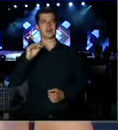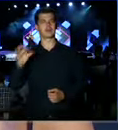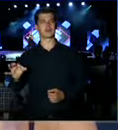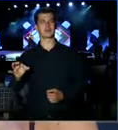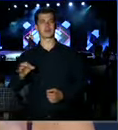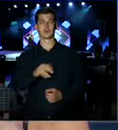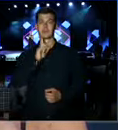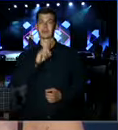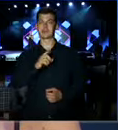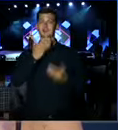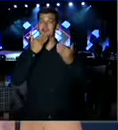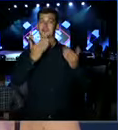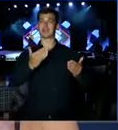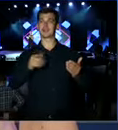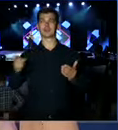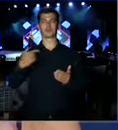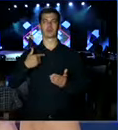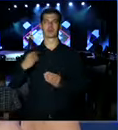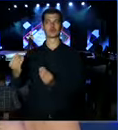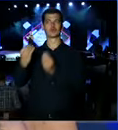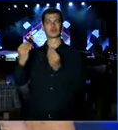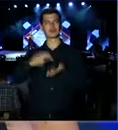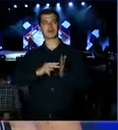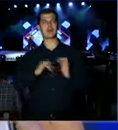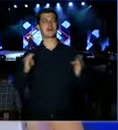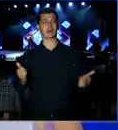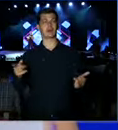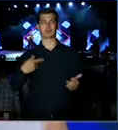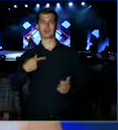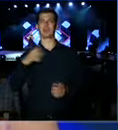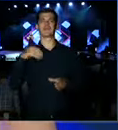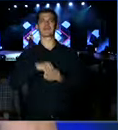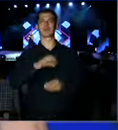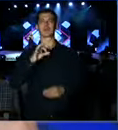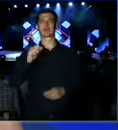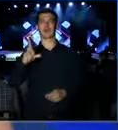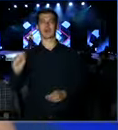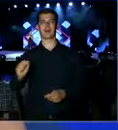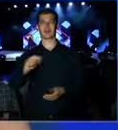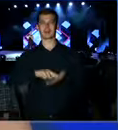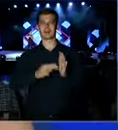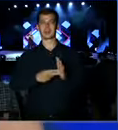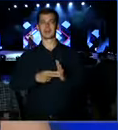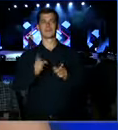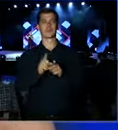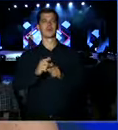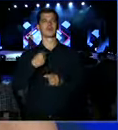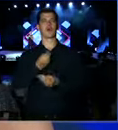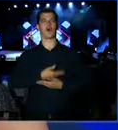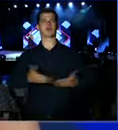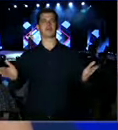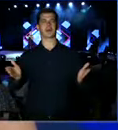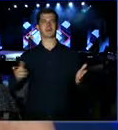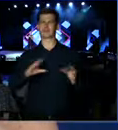miała dzięki właśnie choreografowi okazję występować w filmie Córki dancingu, a także podczas ceremonii otwarcia i